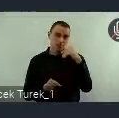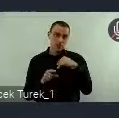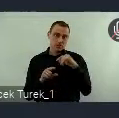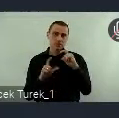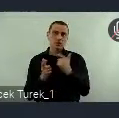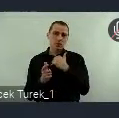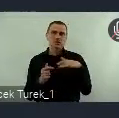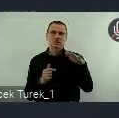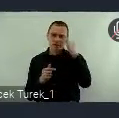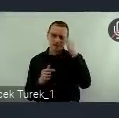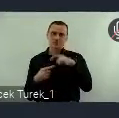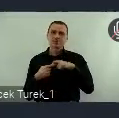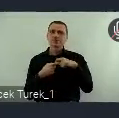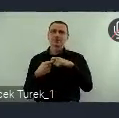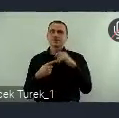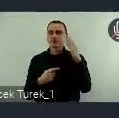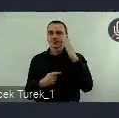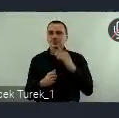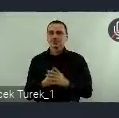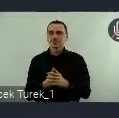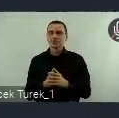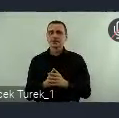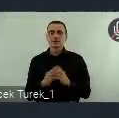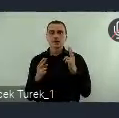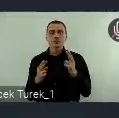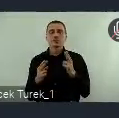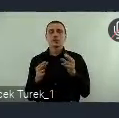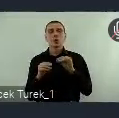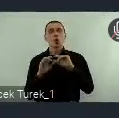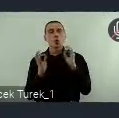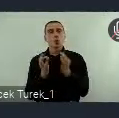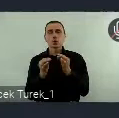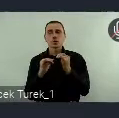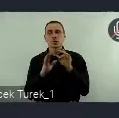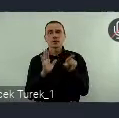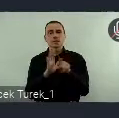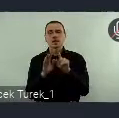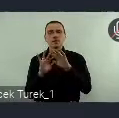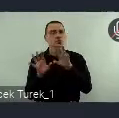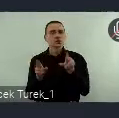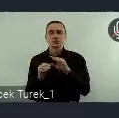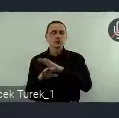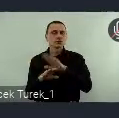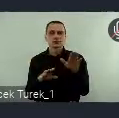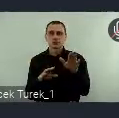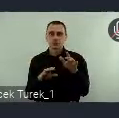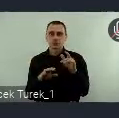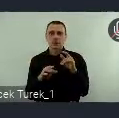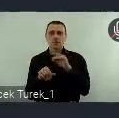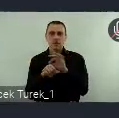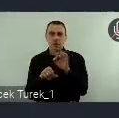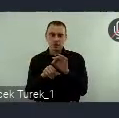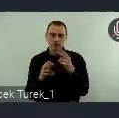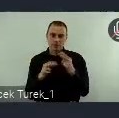dobrze projektu uniwersalnie od początku trochę już o tym wspomniałem zawsze trzeba się zastanowić w kontekście ustawy o